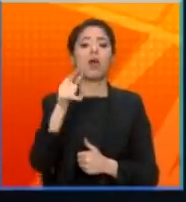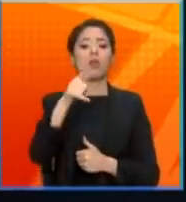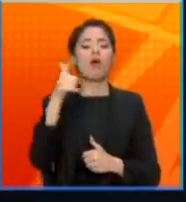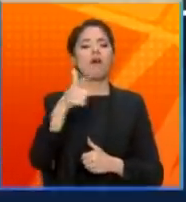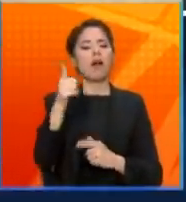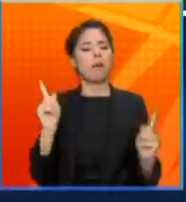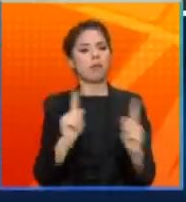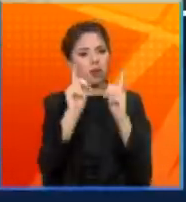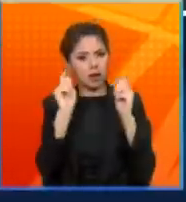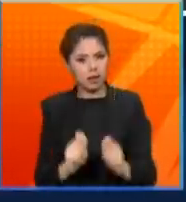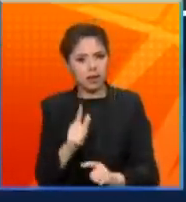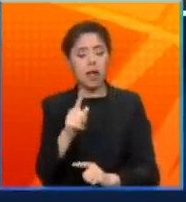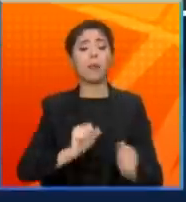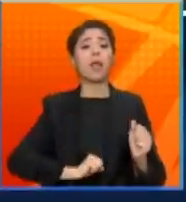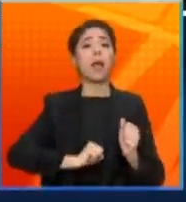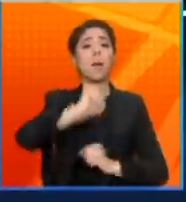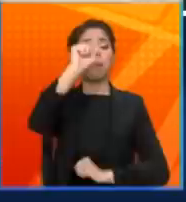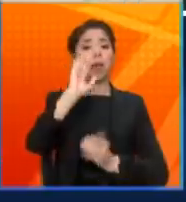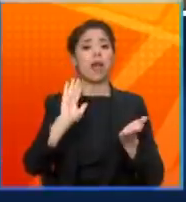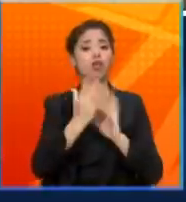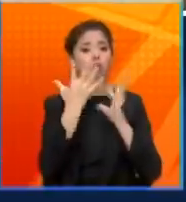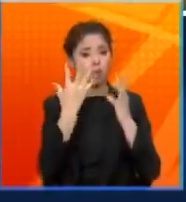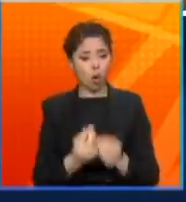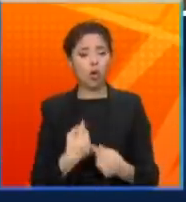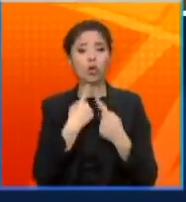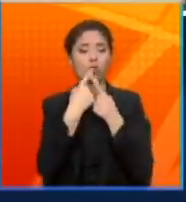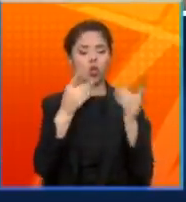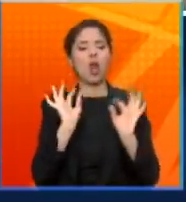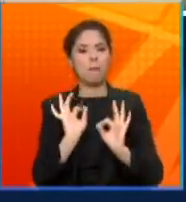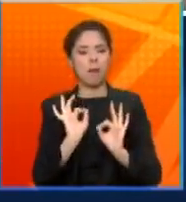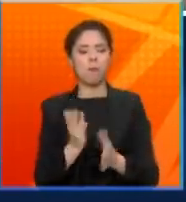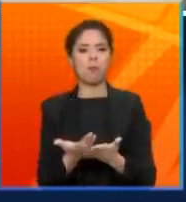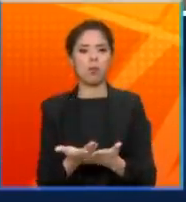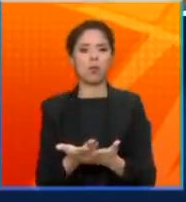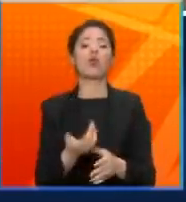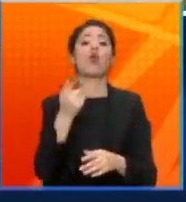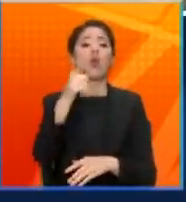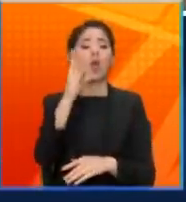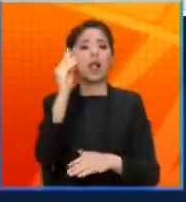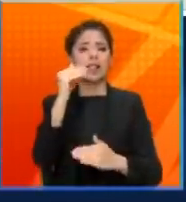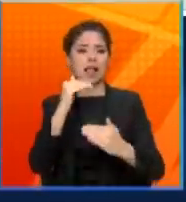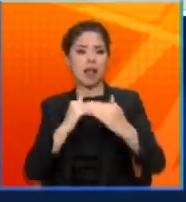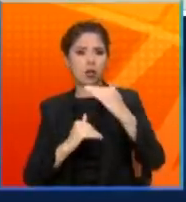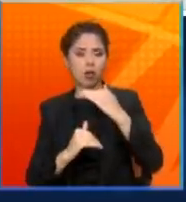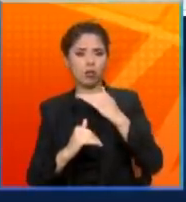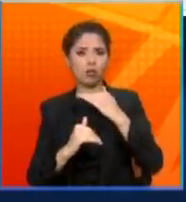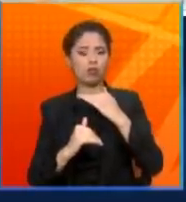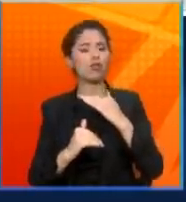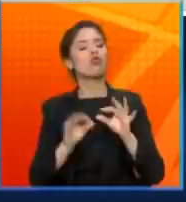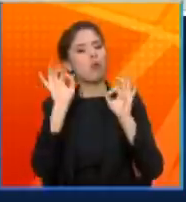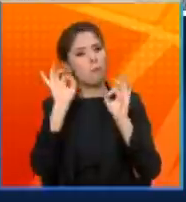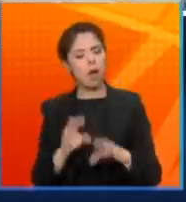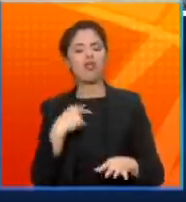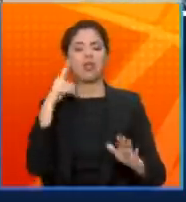kameraların karşısına geçti. Pik döneminde olduğumuzu söyleyebilirim. Evet. Ve bir düşüş trendine de